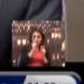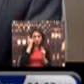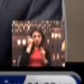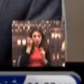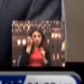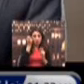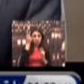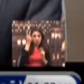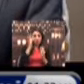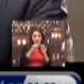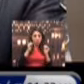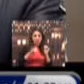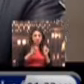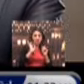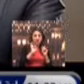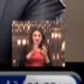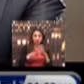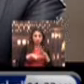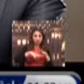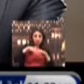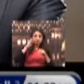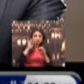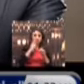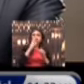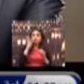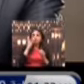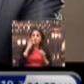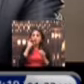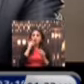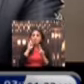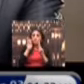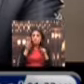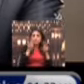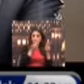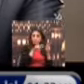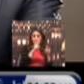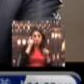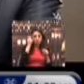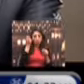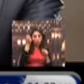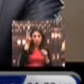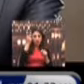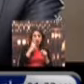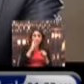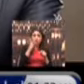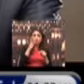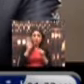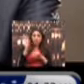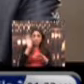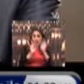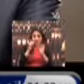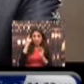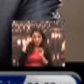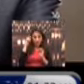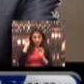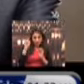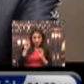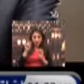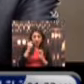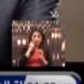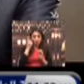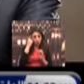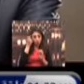المصريين. اي شاب او اي مخترع مصري لدي فكرة او عندي فكرة